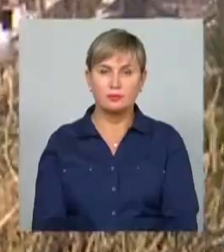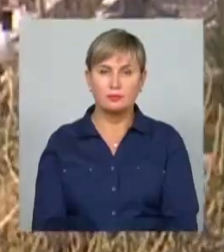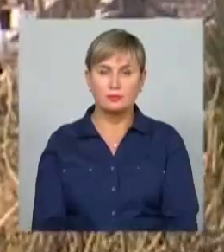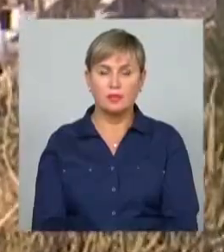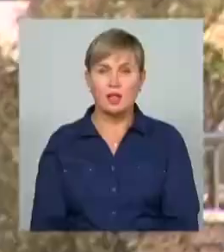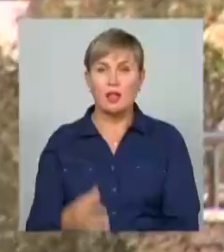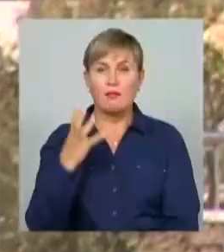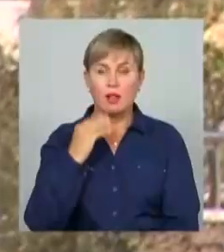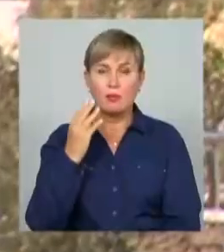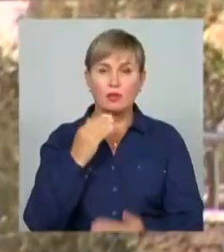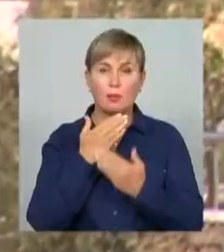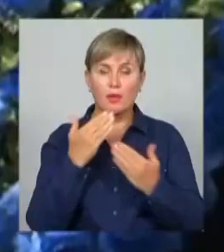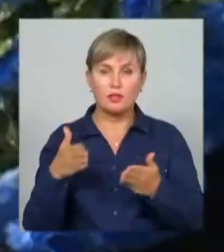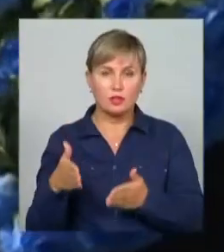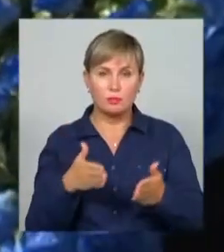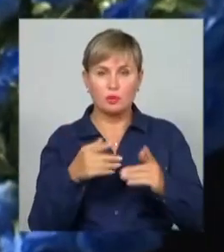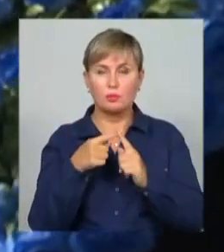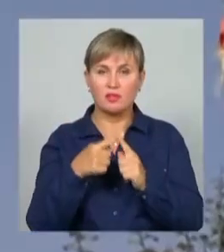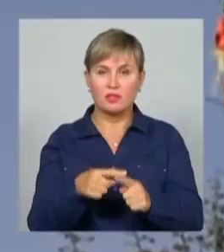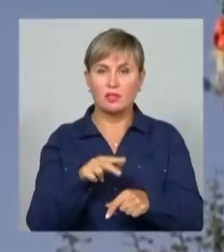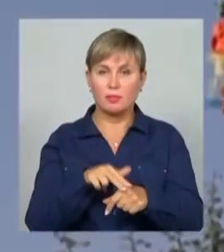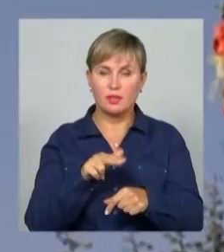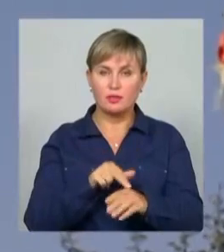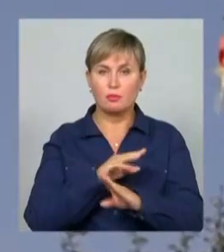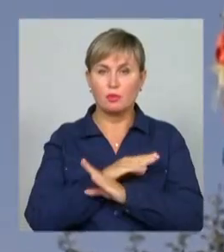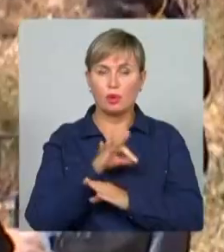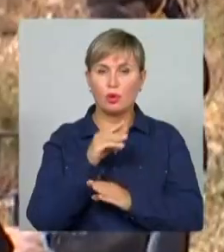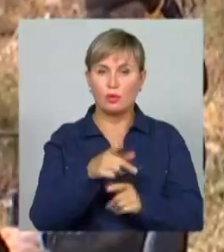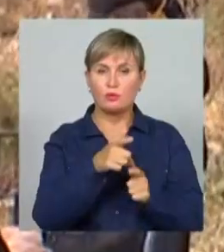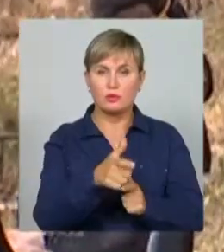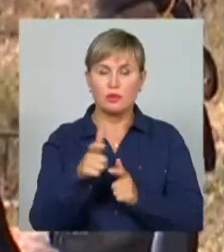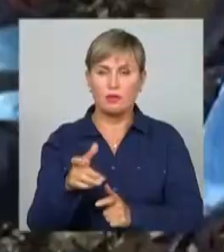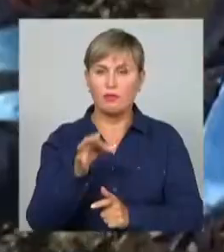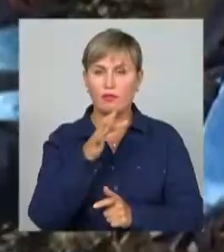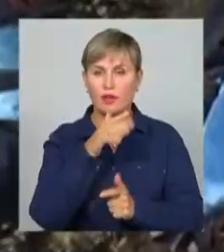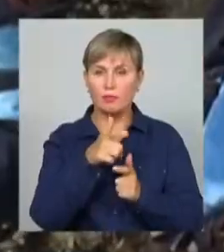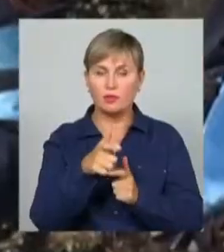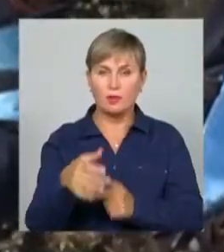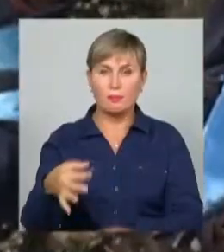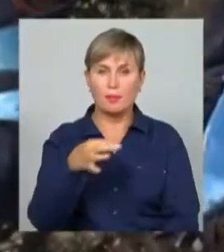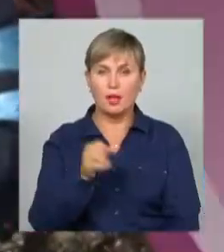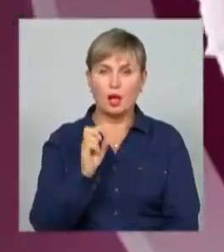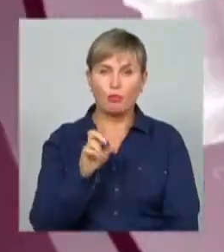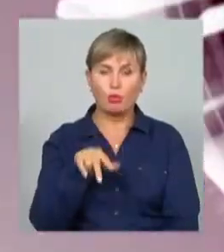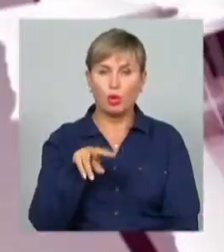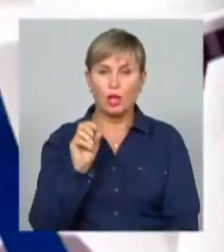В Алматы в последний путь проводили полицейских, погибших от огнестрельных ранений во время стрельбы в микрорайоне